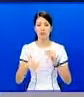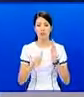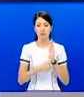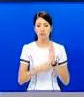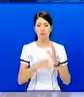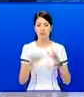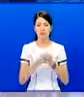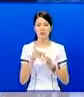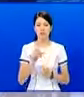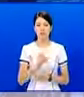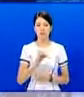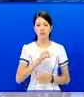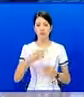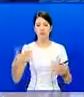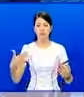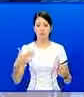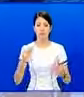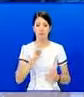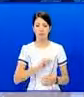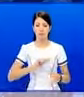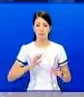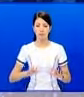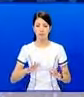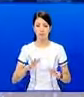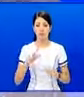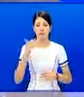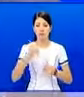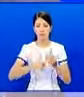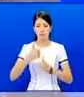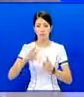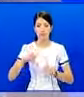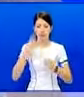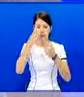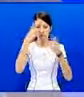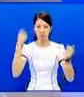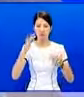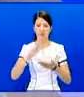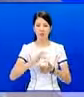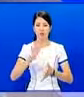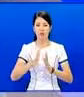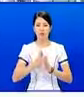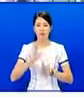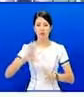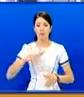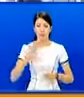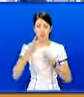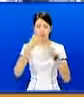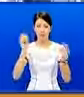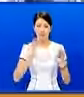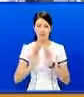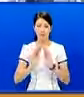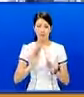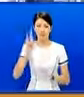мекемеден 1666 бос жұмыс орнына конкурс жарияланды. Орталық саябақта өткен жәрменкеге елбасының Қазақстанның